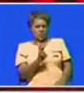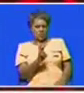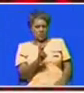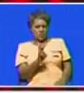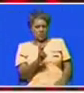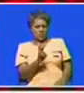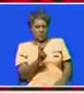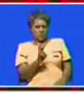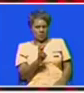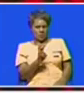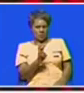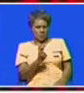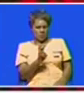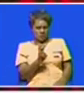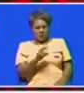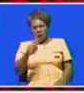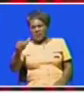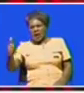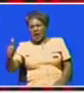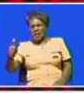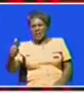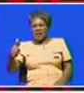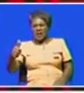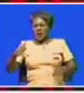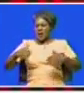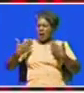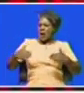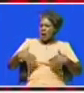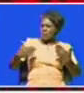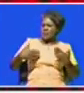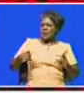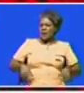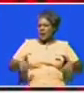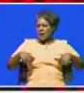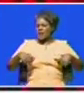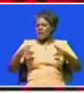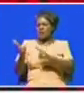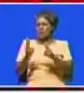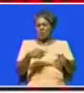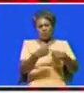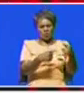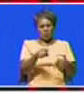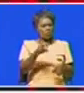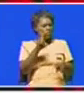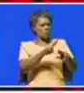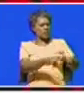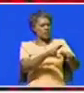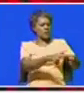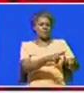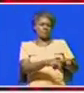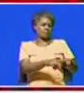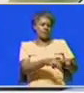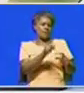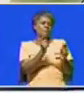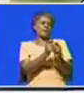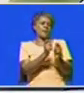umekaa, unaona wenzako huko kule nje wanafurahi, wanafanya makazi, wanaruka huko na huko, lazima